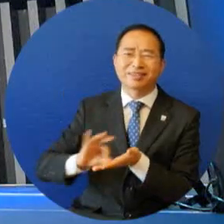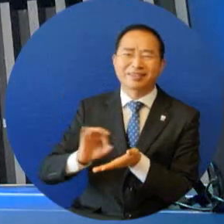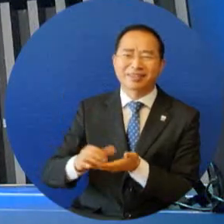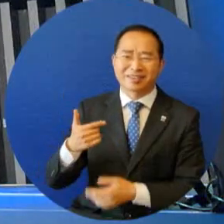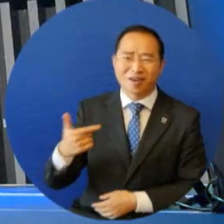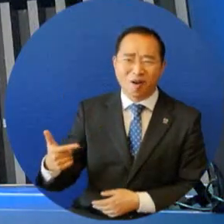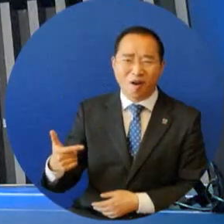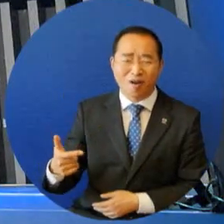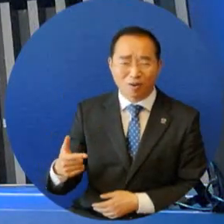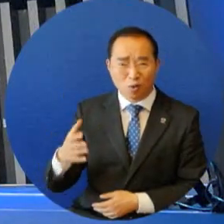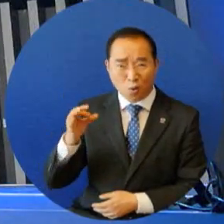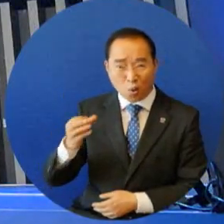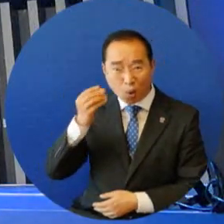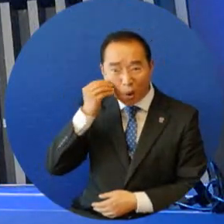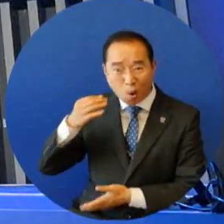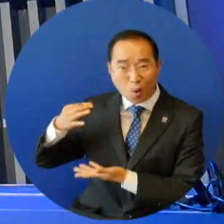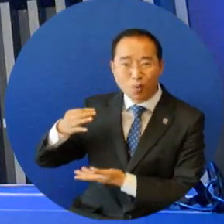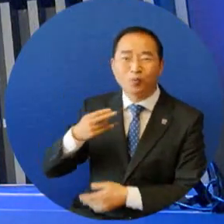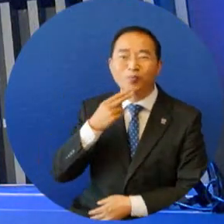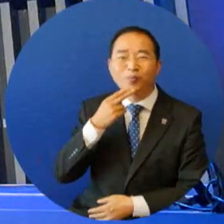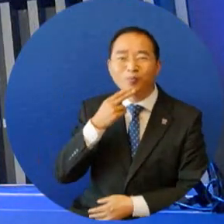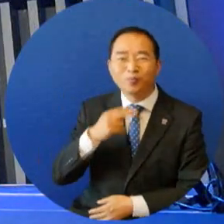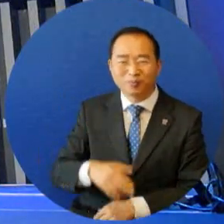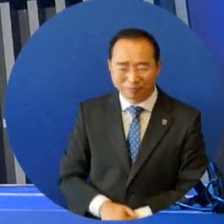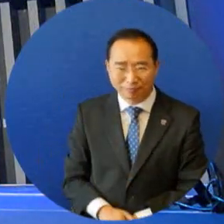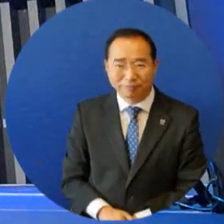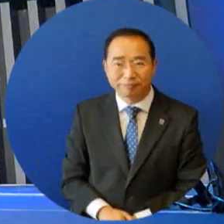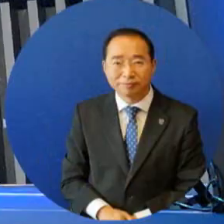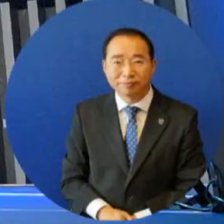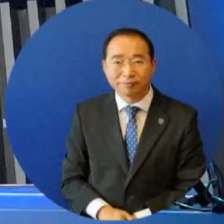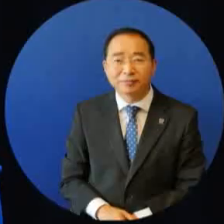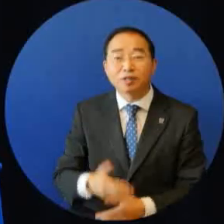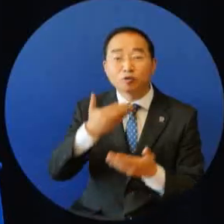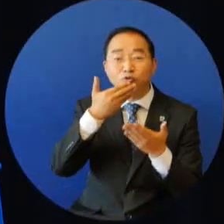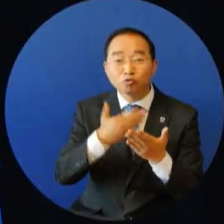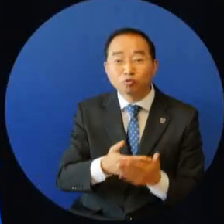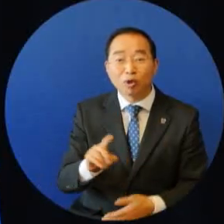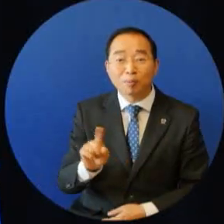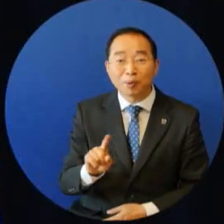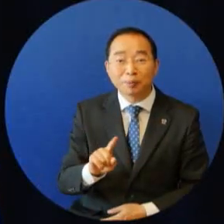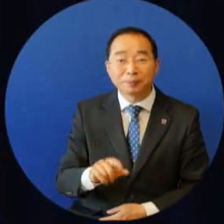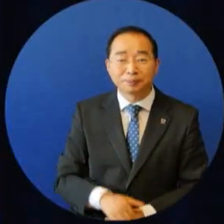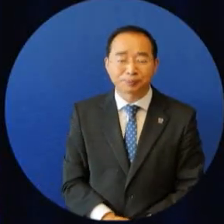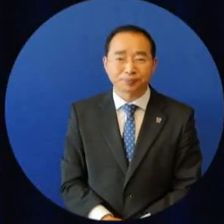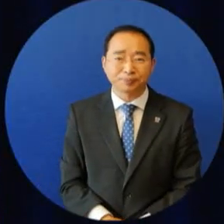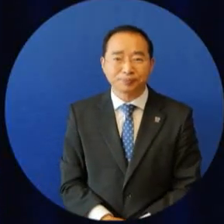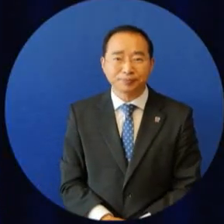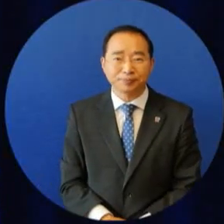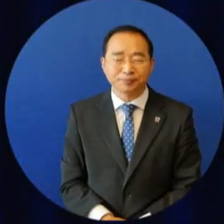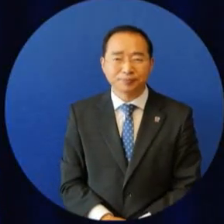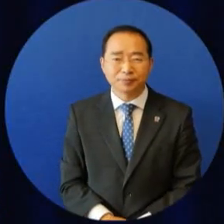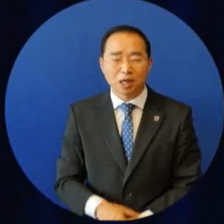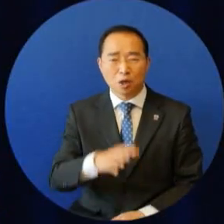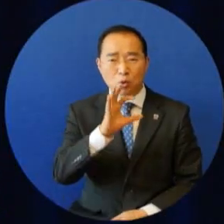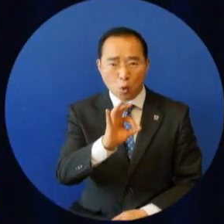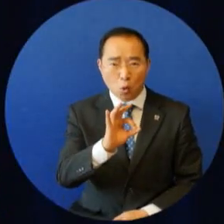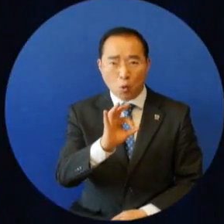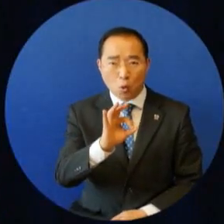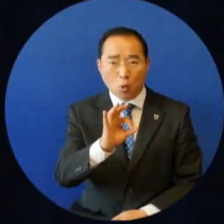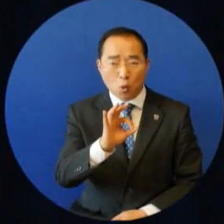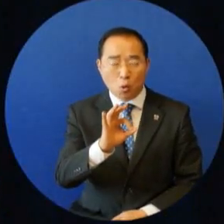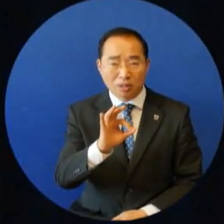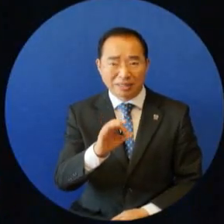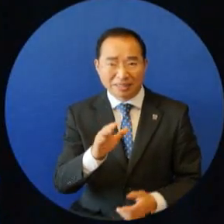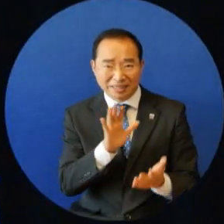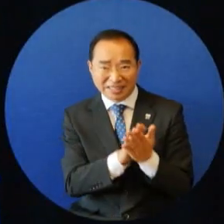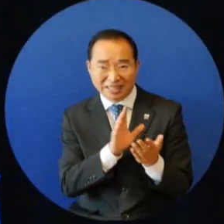그렇게 제가 여유로 재테크를 할 만한 그런 입장은 아닌데, 근데 중요한 거는 오히려 그러한 재테크에